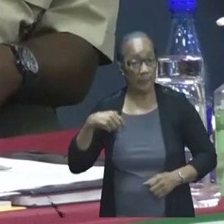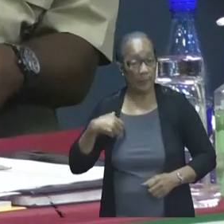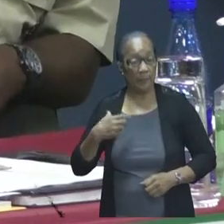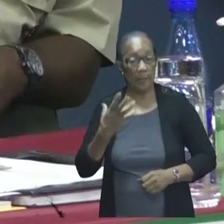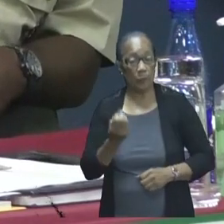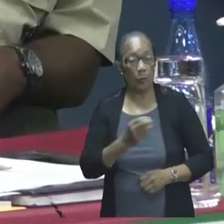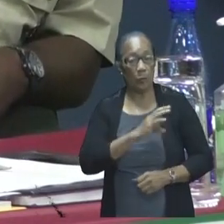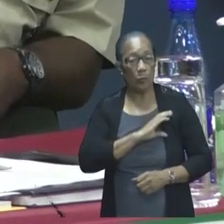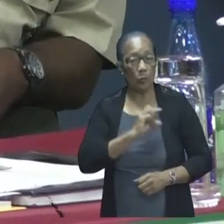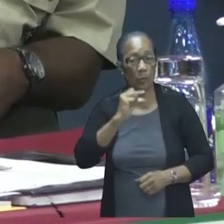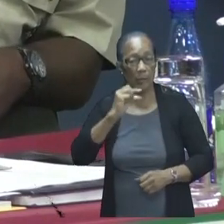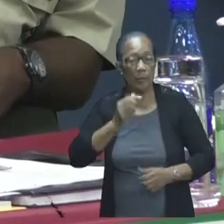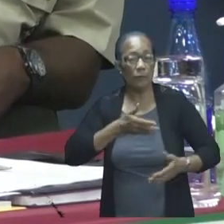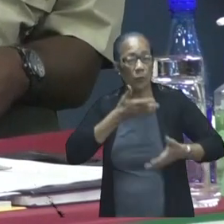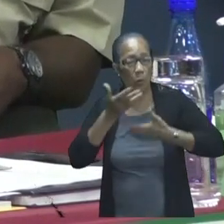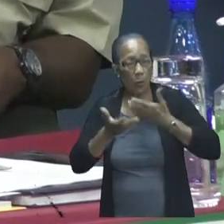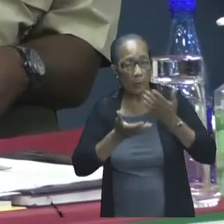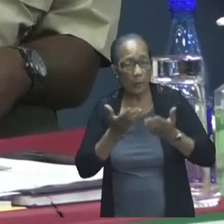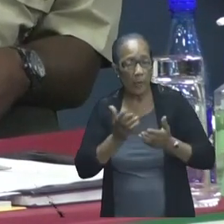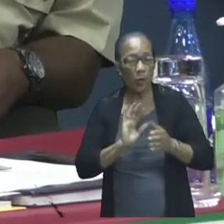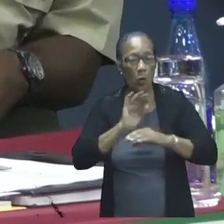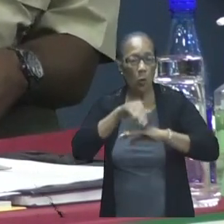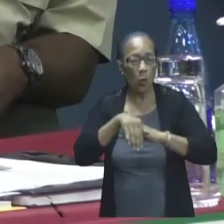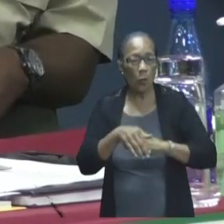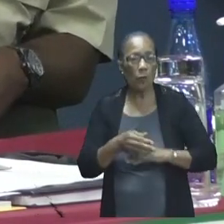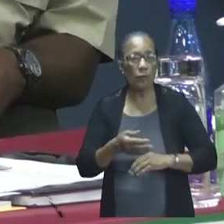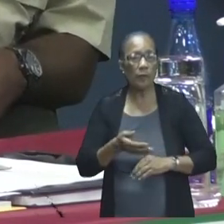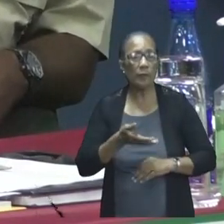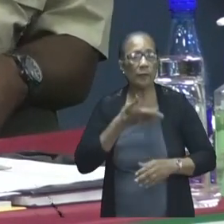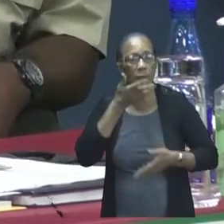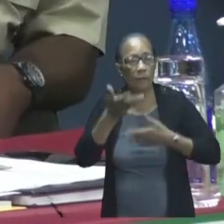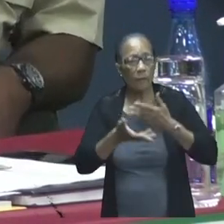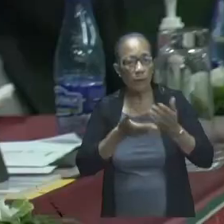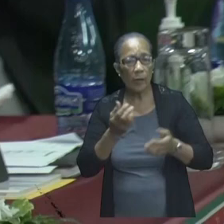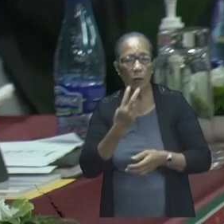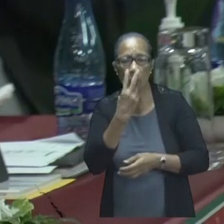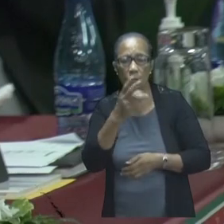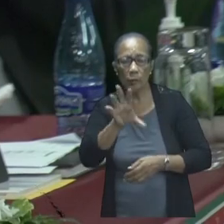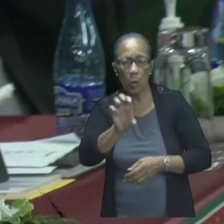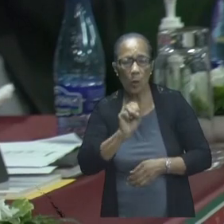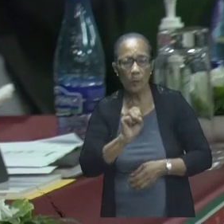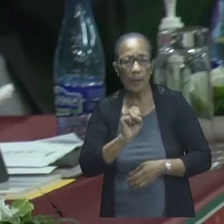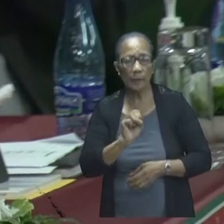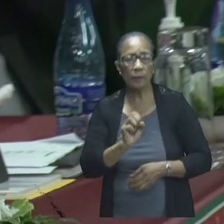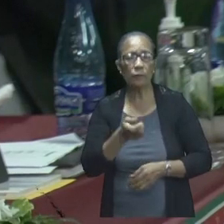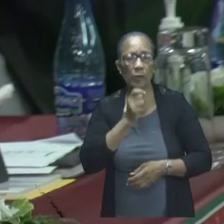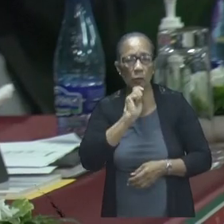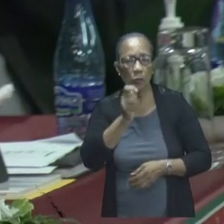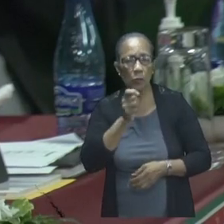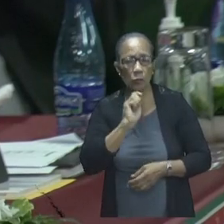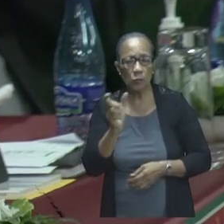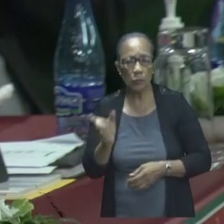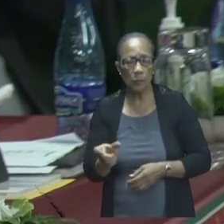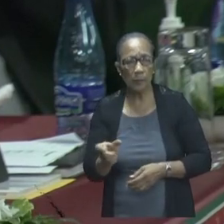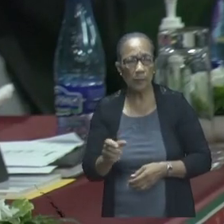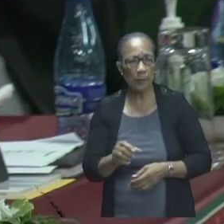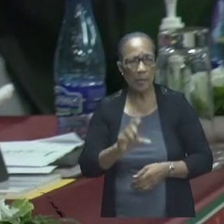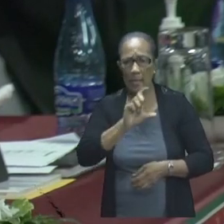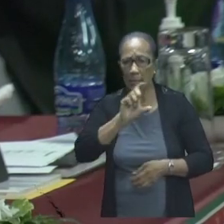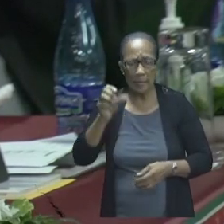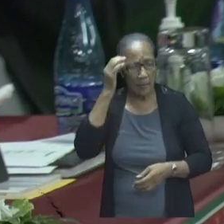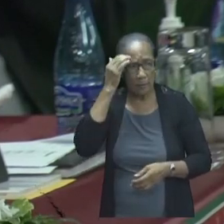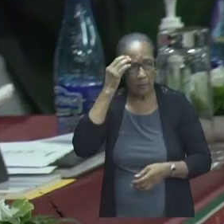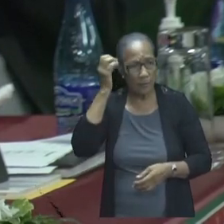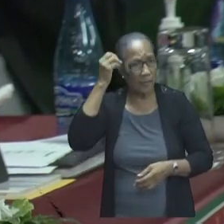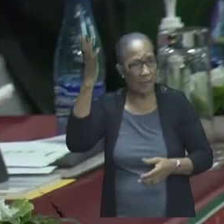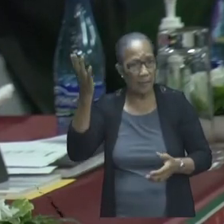te gaan op een vraag of een opmerking van een van de journalisten waar ik de naam niet van ken